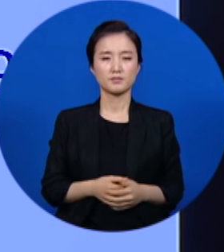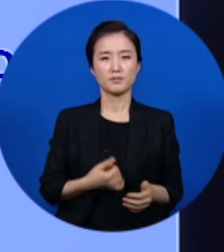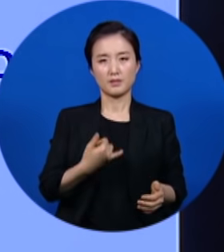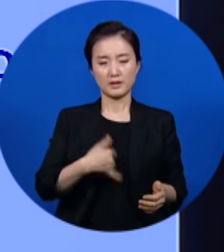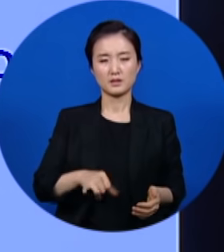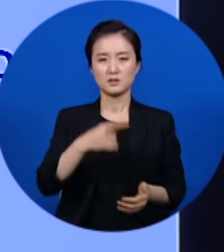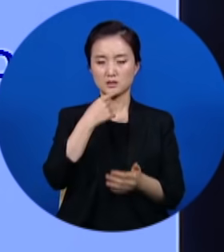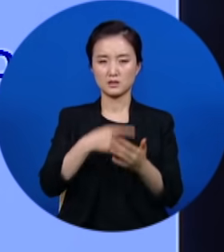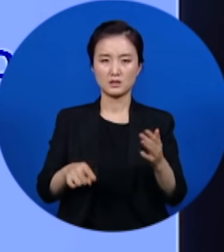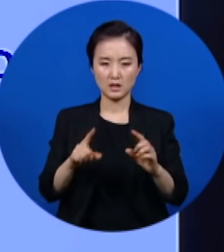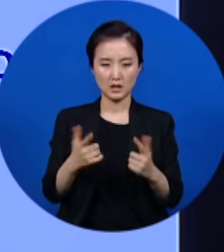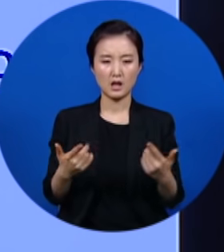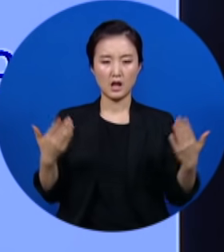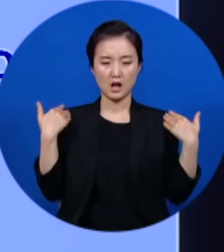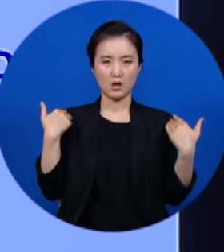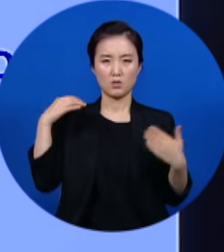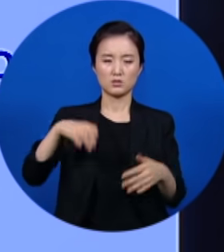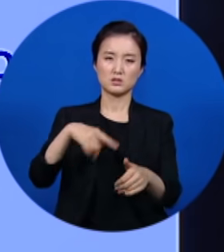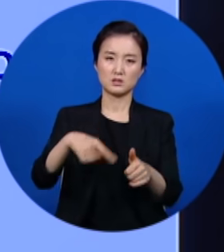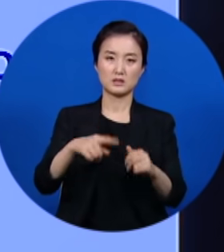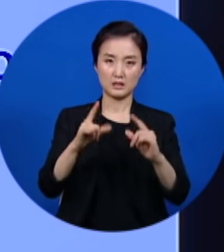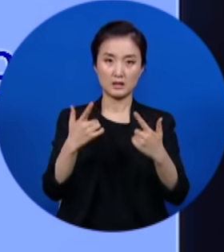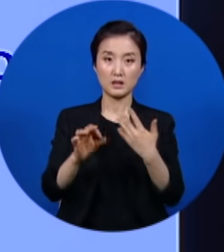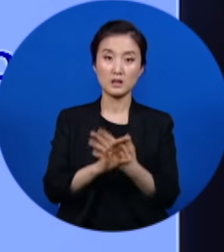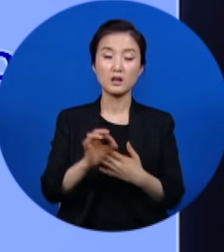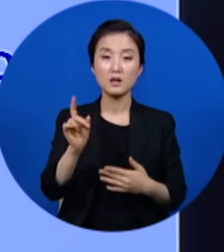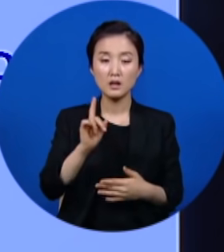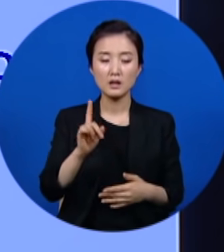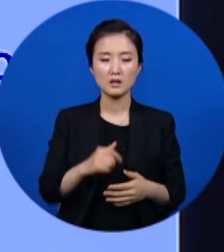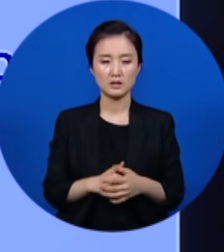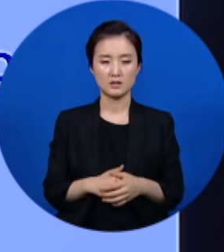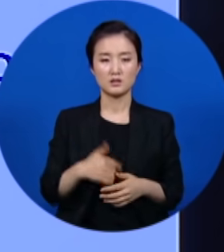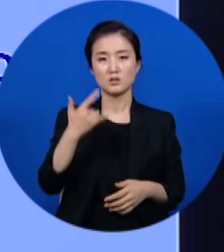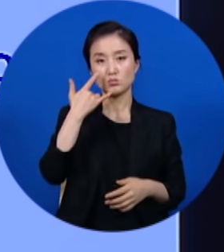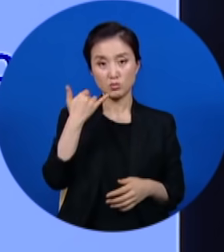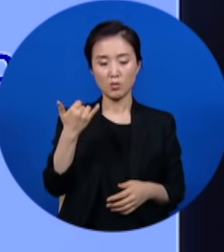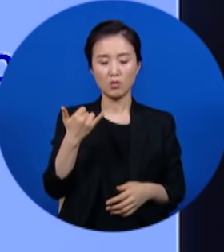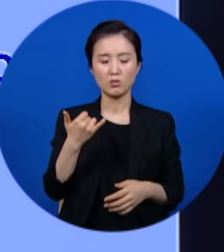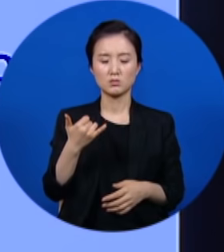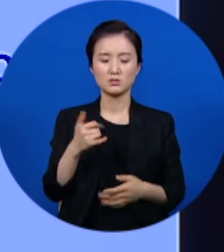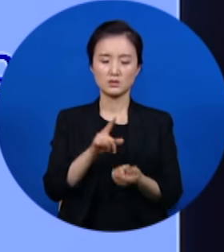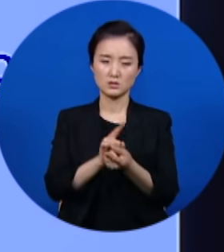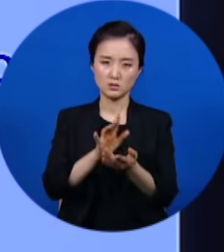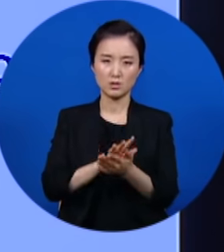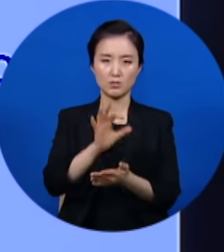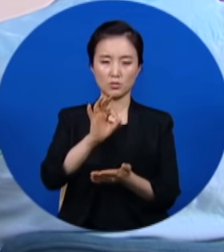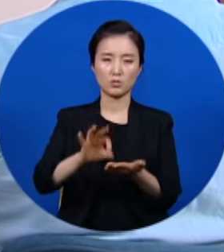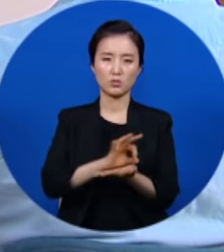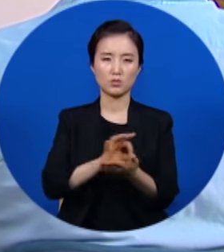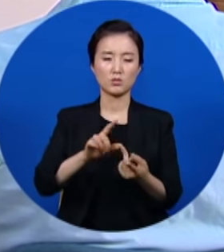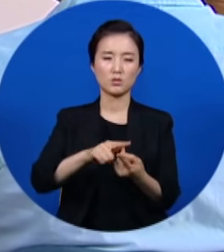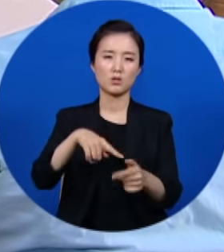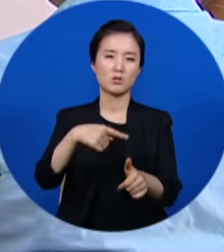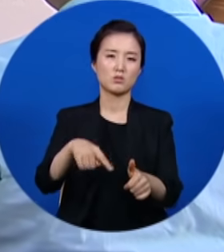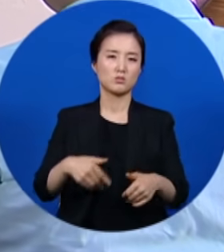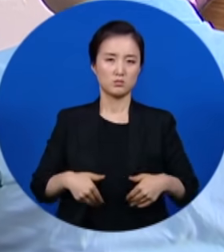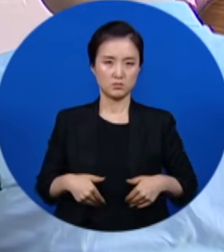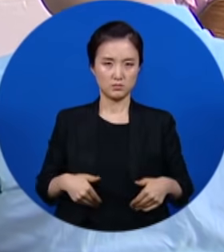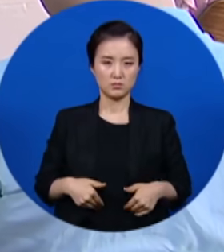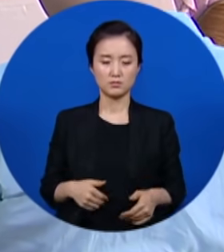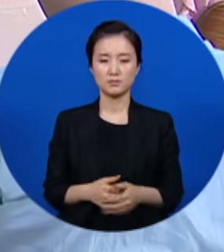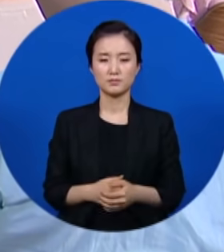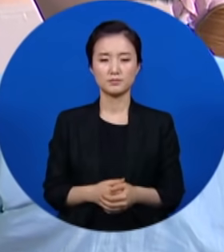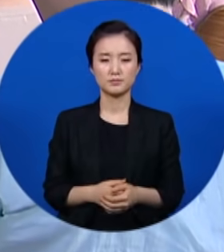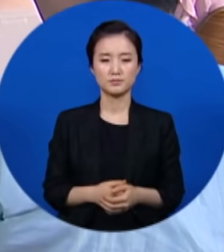먹지 않고 학교에서 가르치지 않으면 부모라도 이 내용을 가르쳐줘요 가르쳐야 줘 그래서 애들 도망쳐 먹지 않고